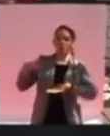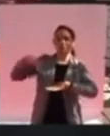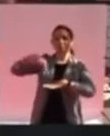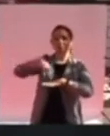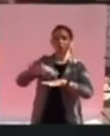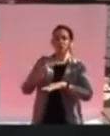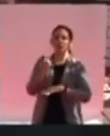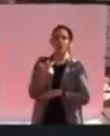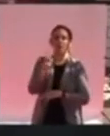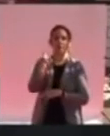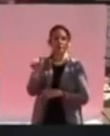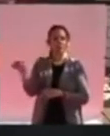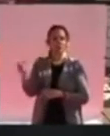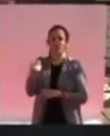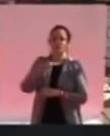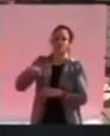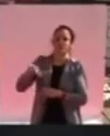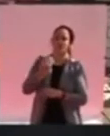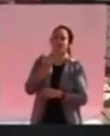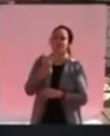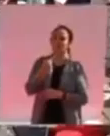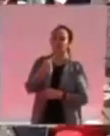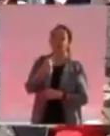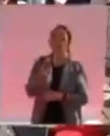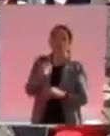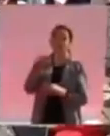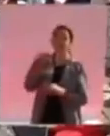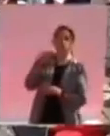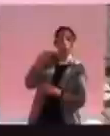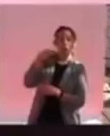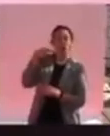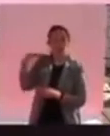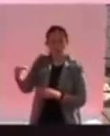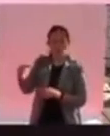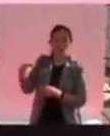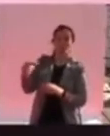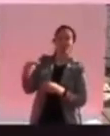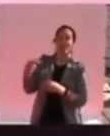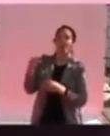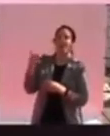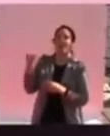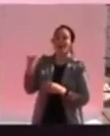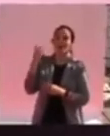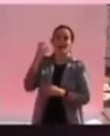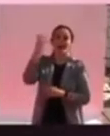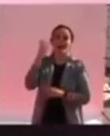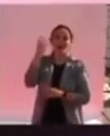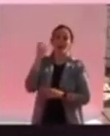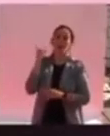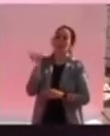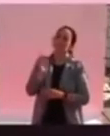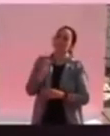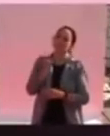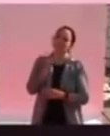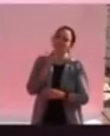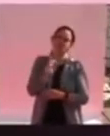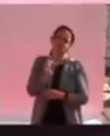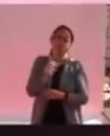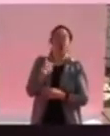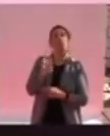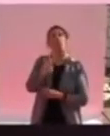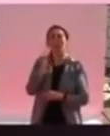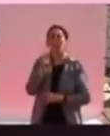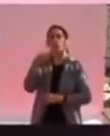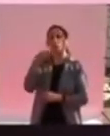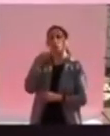eroi proprio nei mesi passati noi vogliamo preferiamo chiamarli lavoratori anzi lavoratrici perché sono tutte e